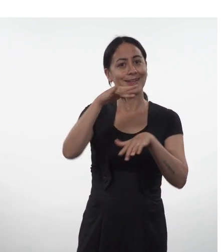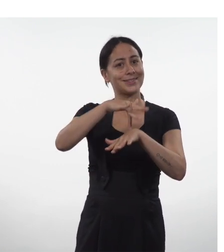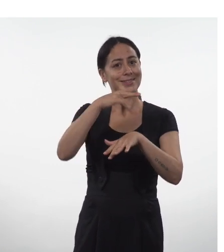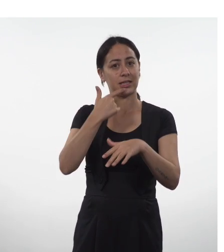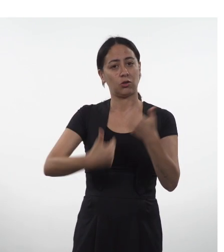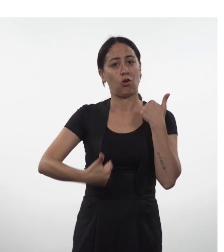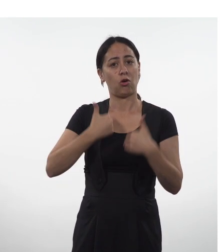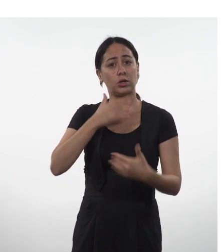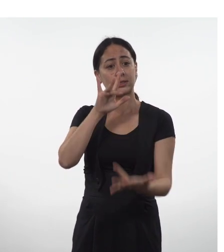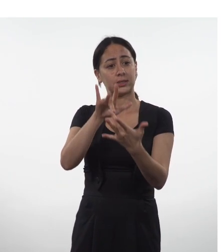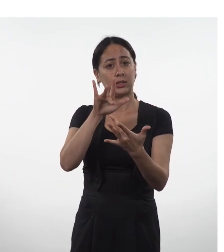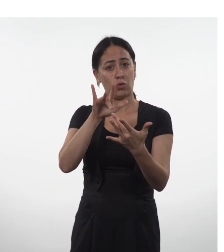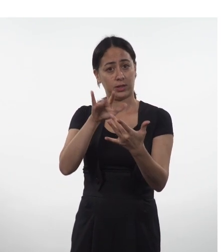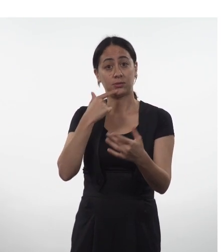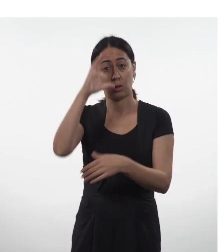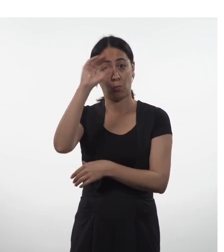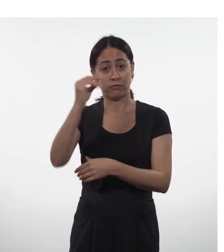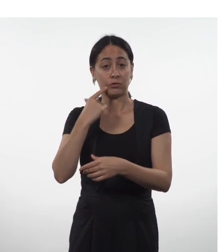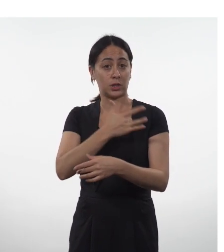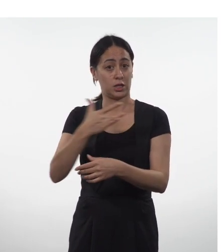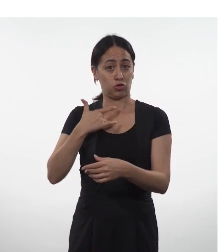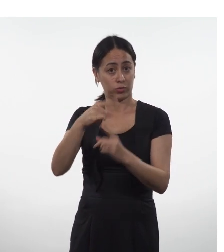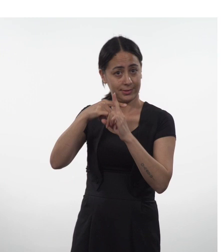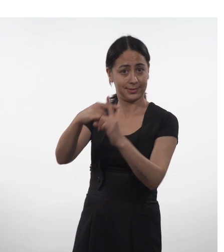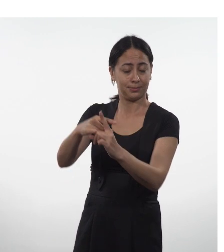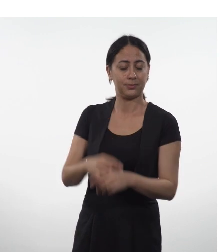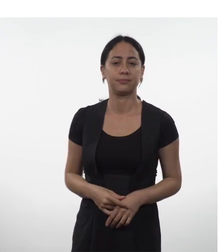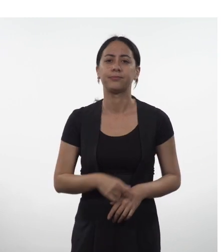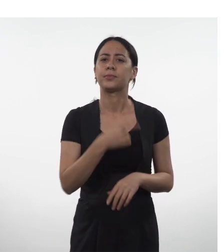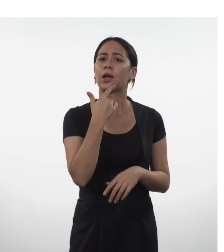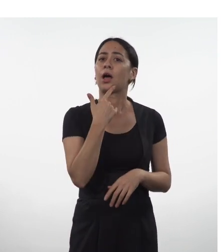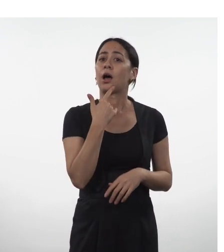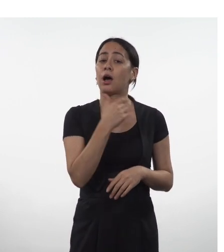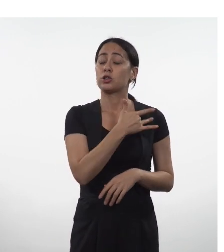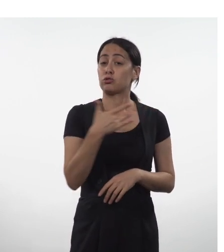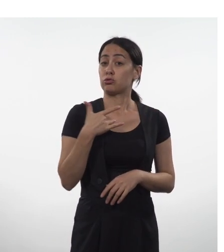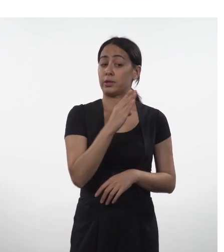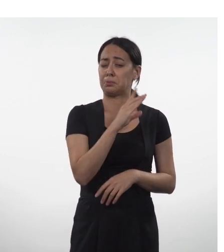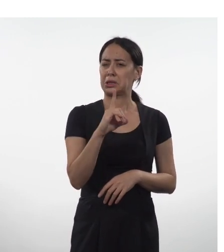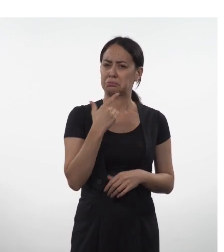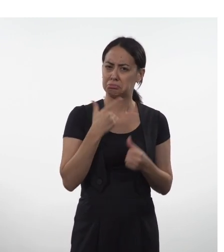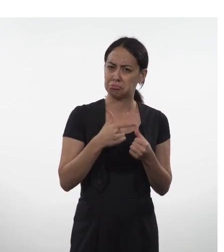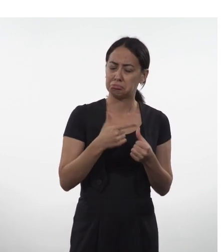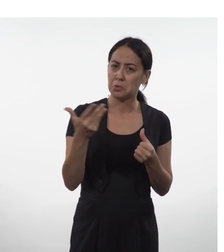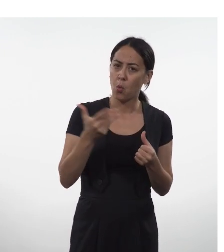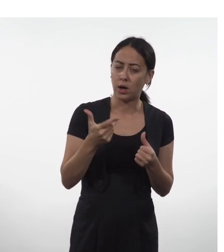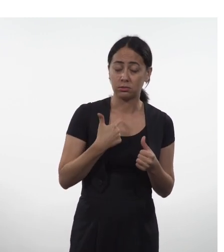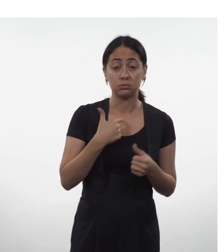aux professionnels de santé. Rapidement, Santé BD, qu'est-ce que c'est? Ce sont des bandes dessinées